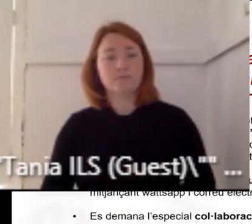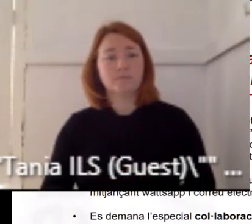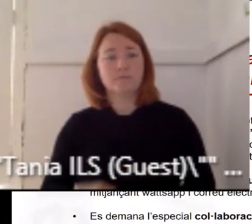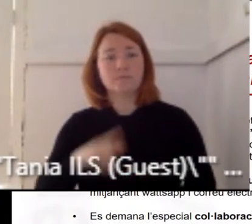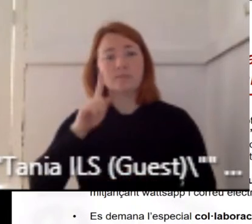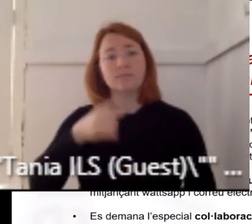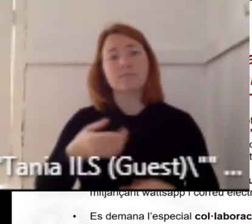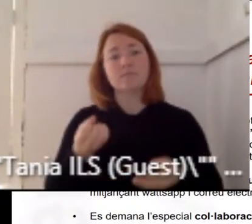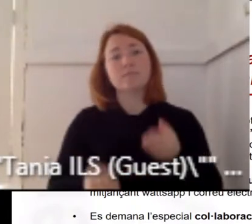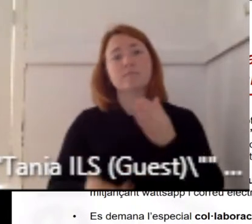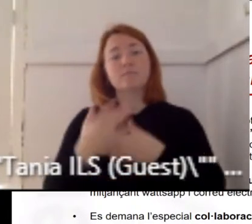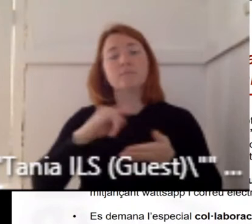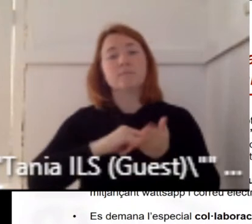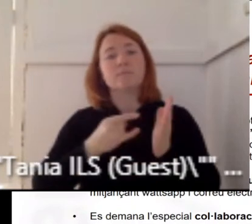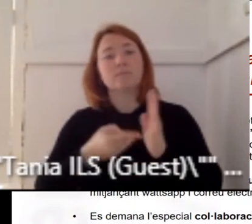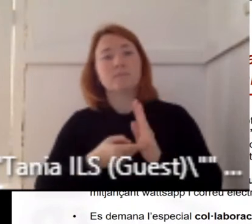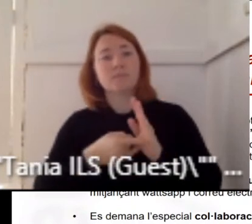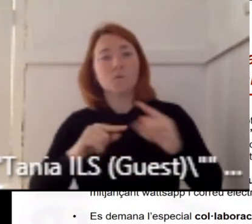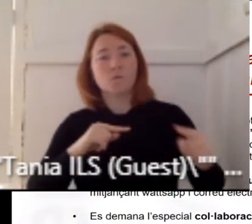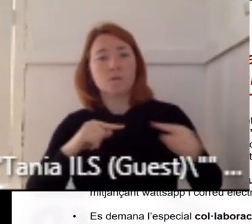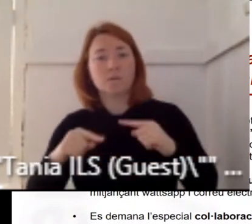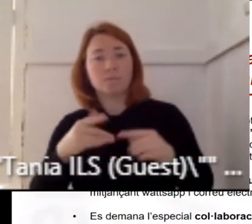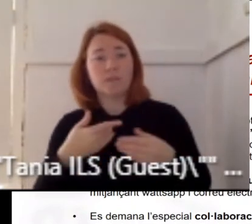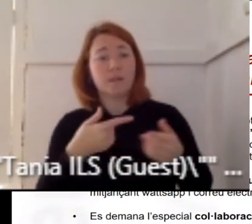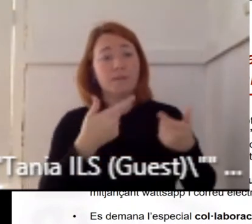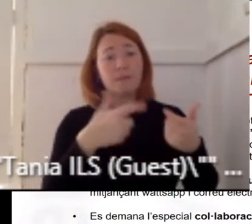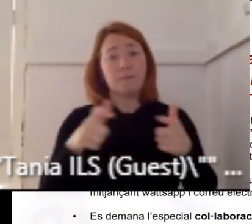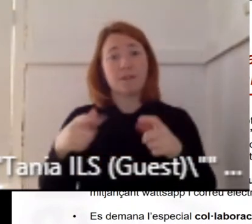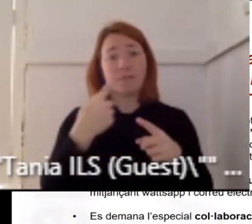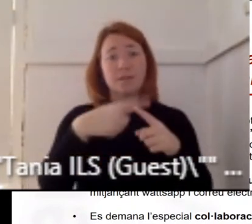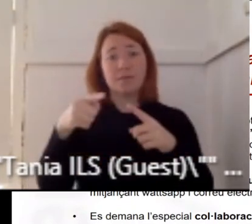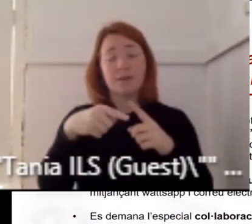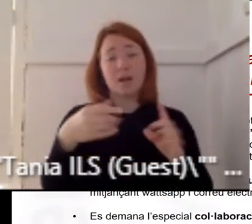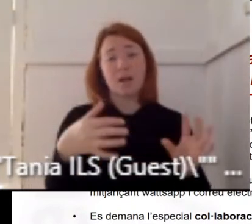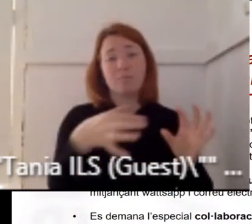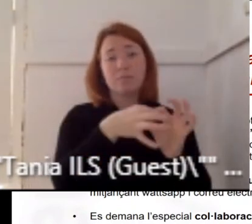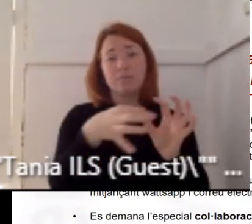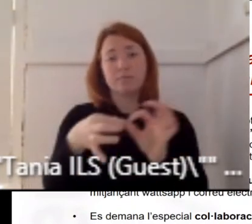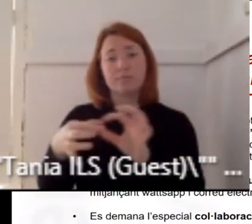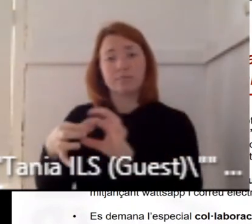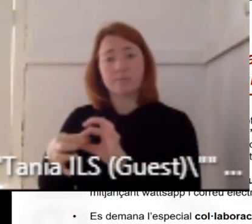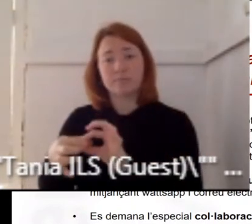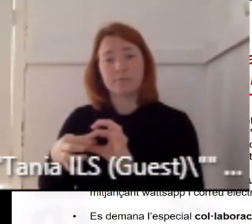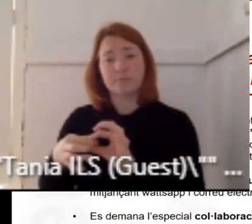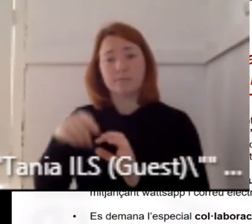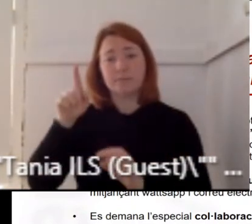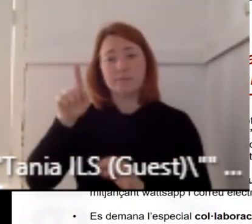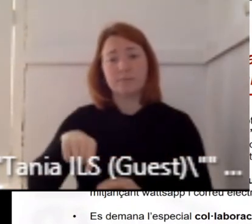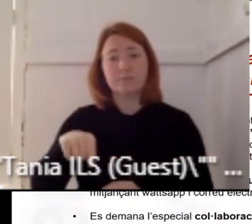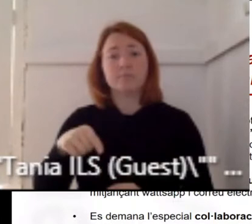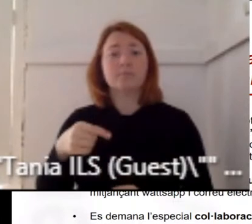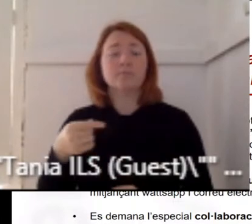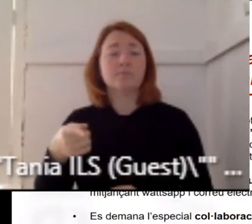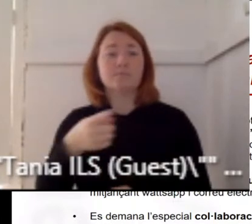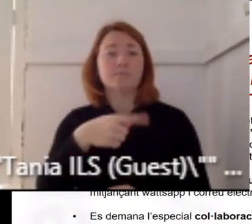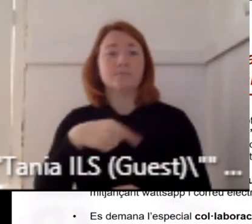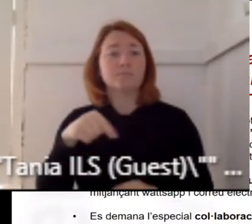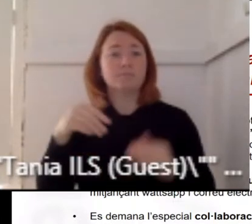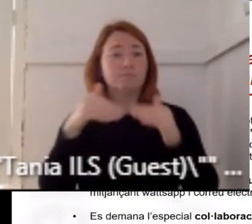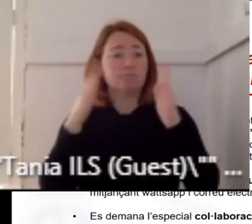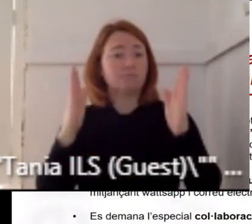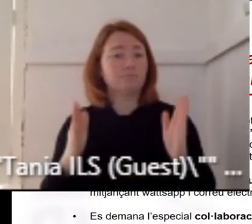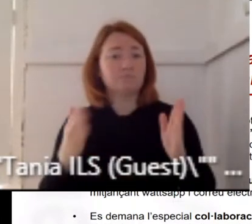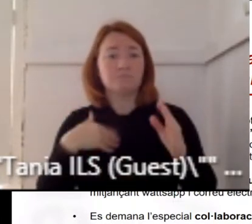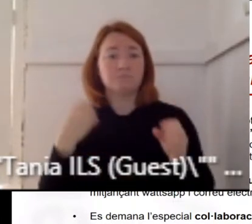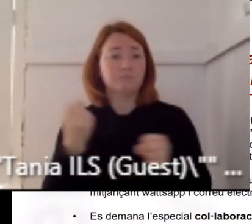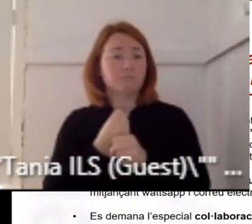coordinació específics entre departaments com amb entitats supramunicipals, que ens van permetre doncs aquest treball conjunt